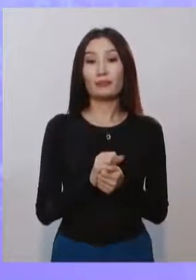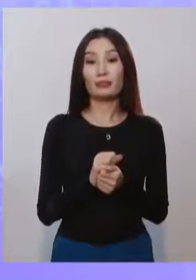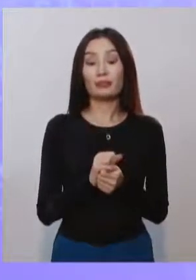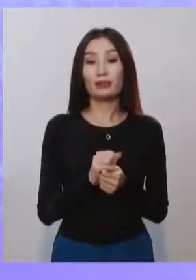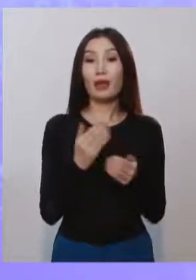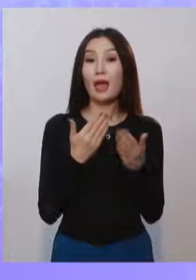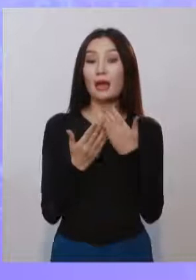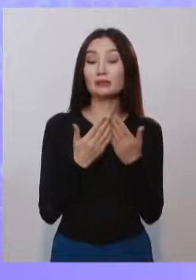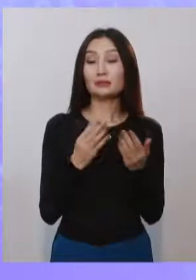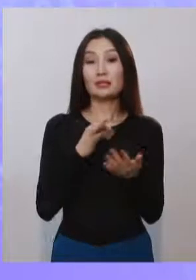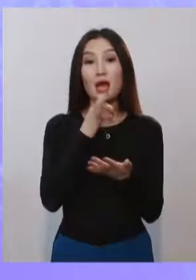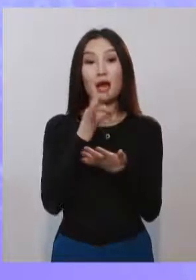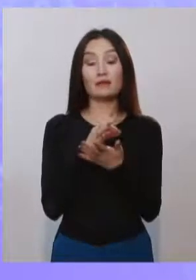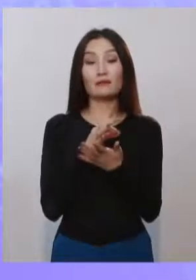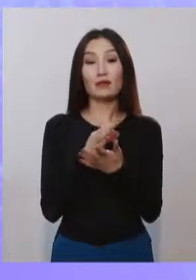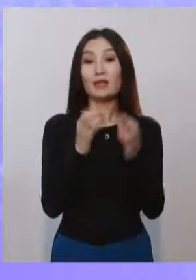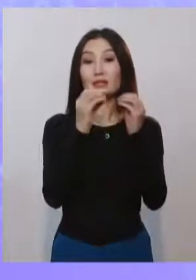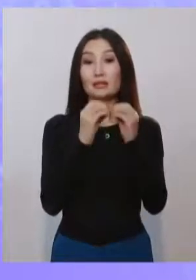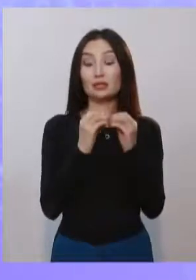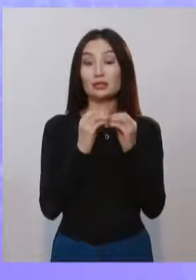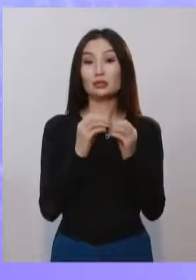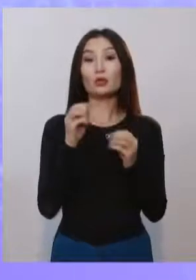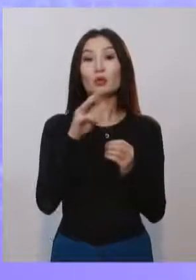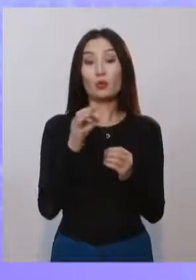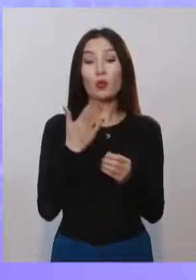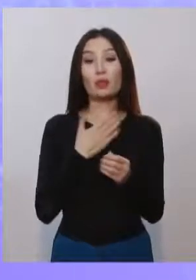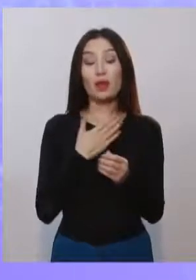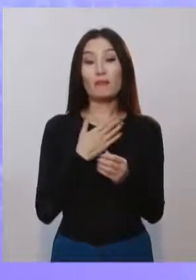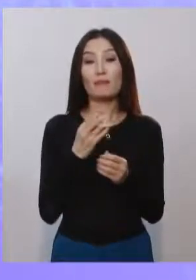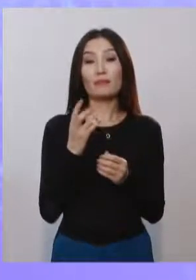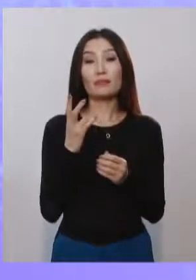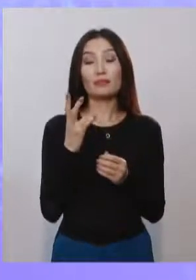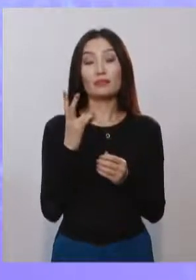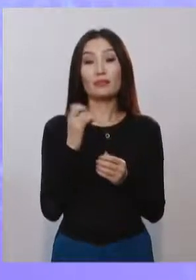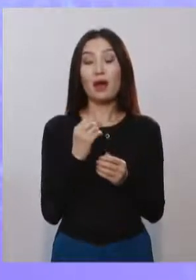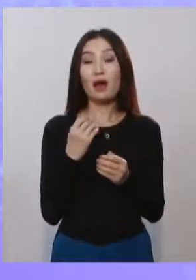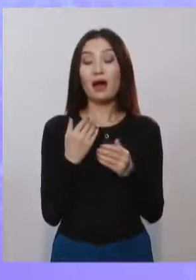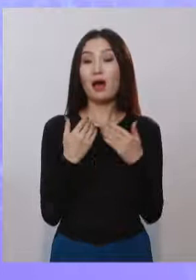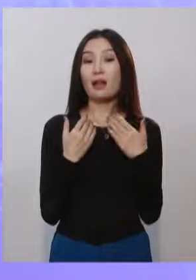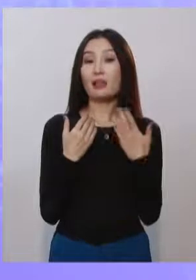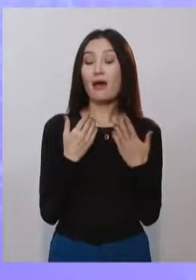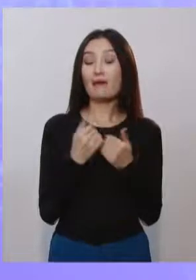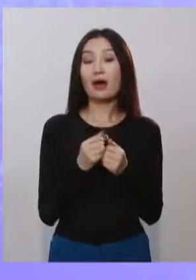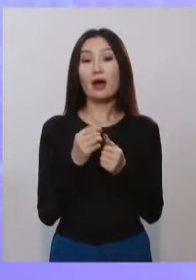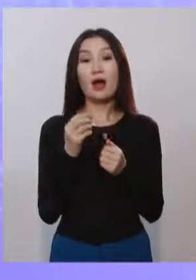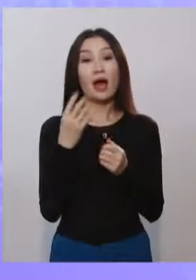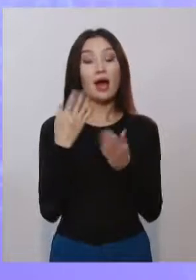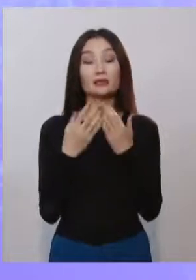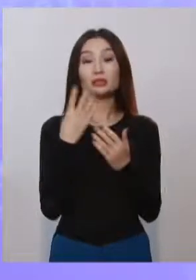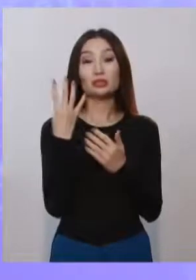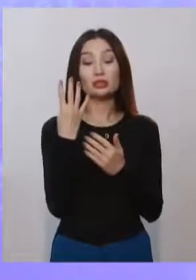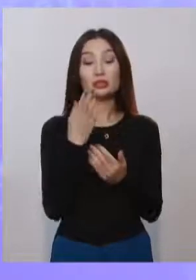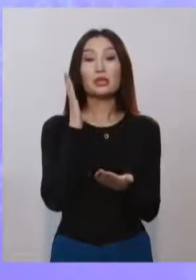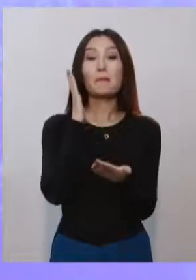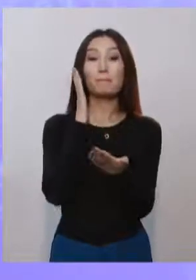если ответ 10 то нам налево а если 4 метра то